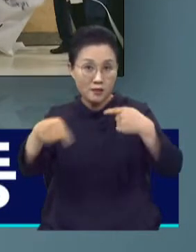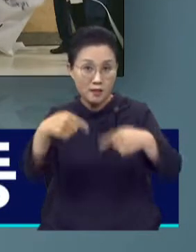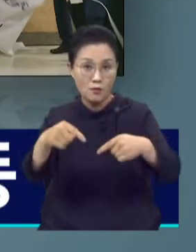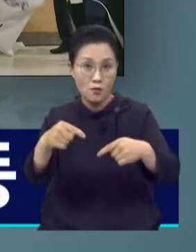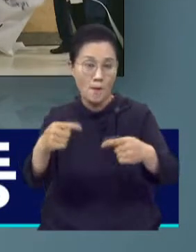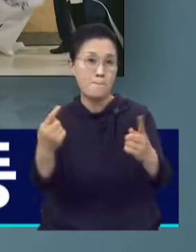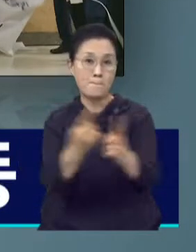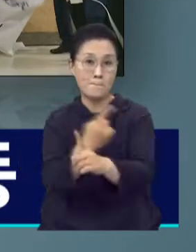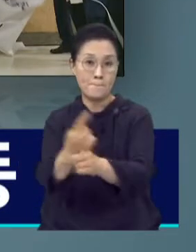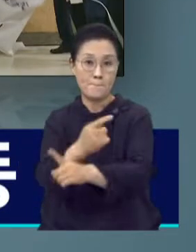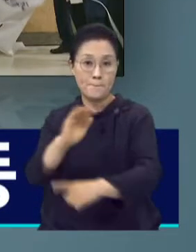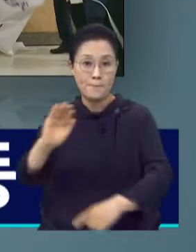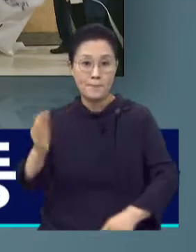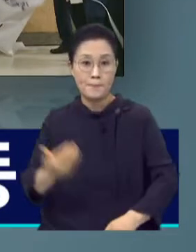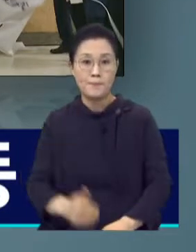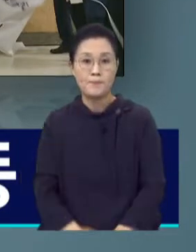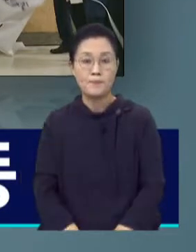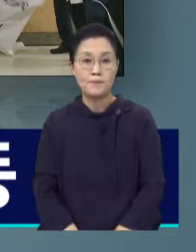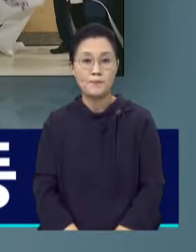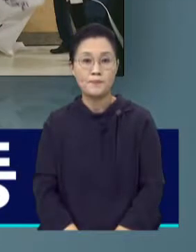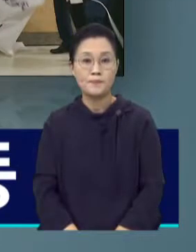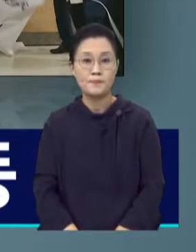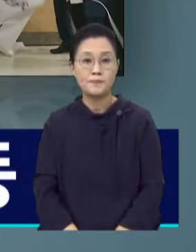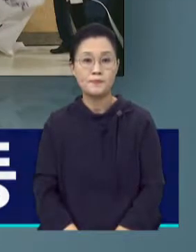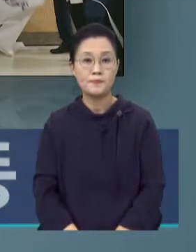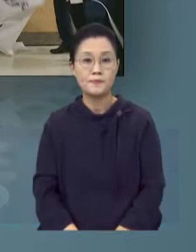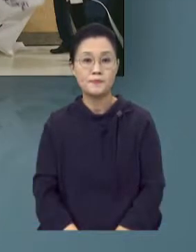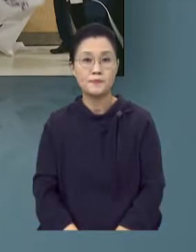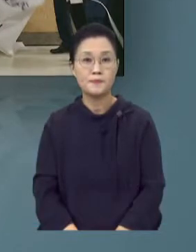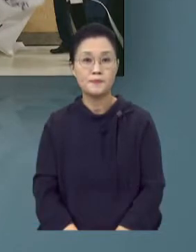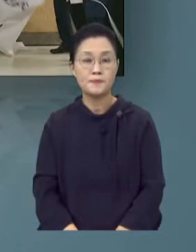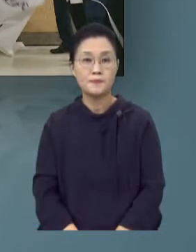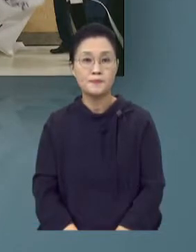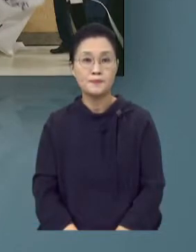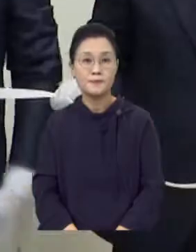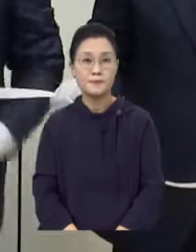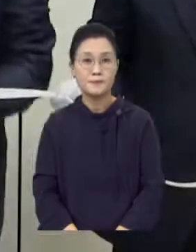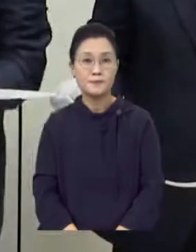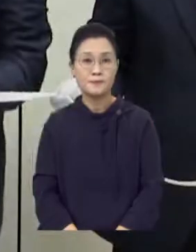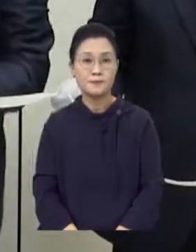크게 달라질 전망입니다. 윤혜림 기자가 취재했습니다.